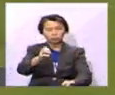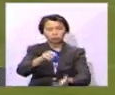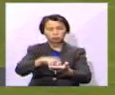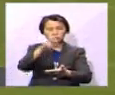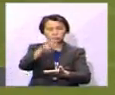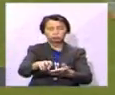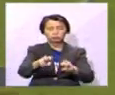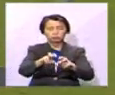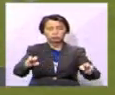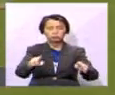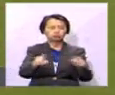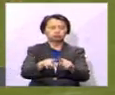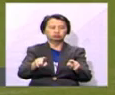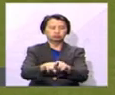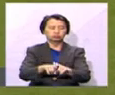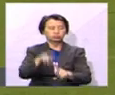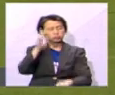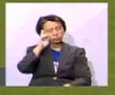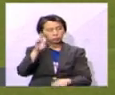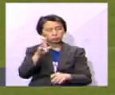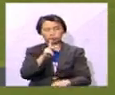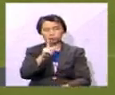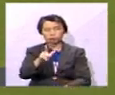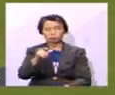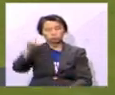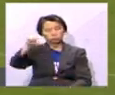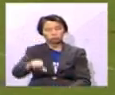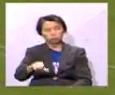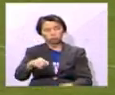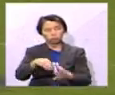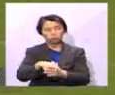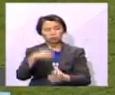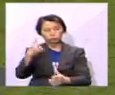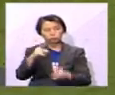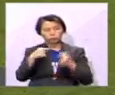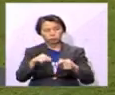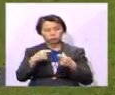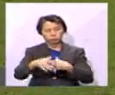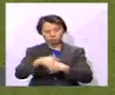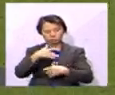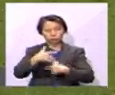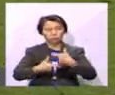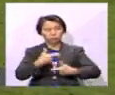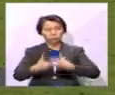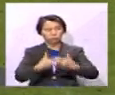menurunkan barisan sama seperti mana ketika Kuala Lumpur tewas dalam 2 perlawanan awal Liga.